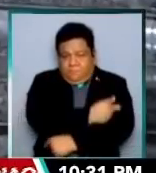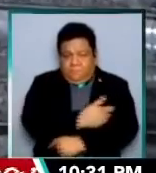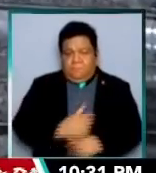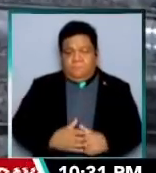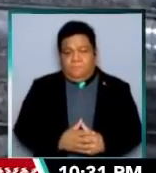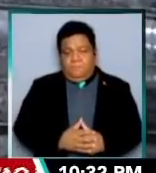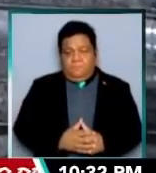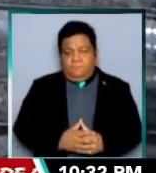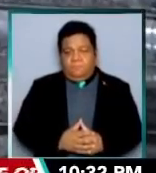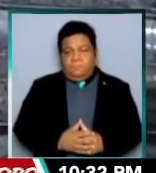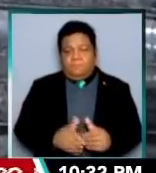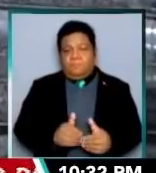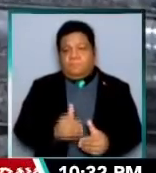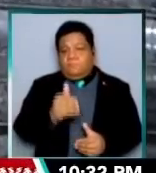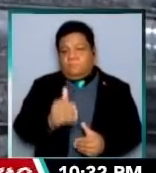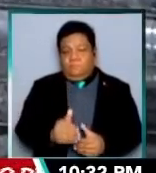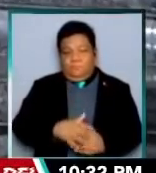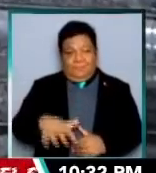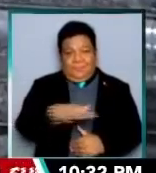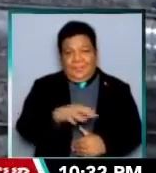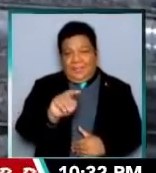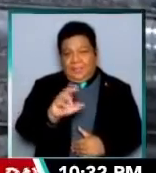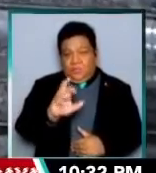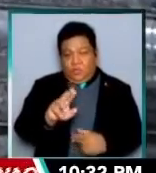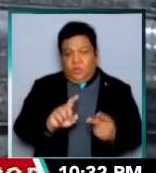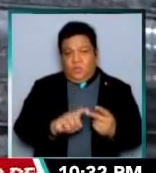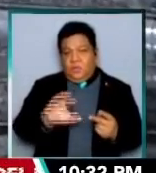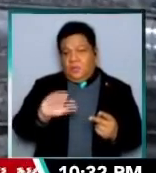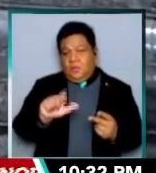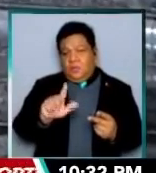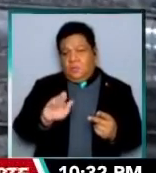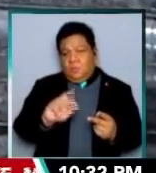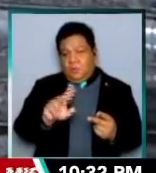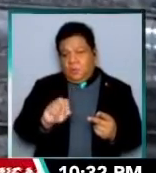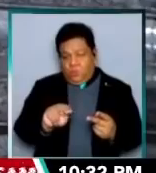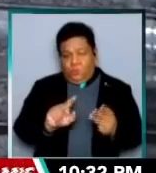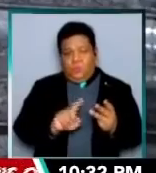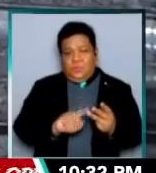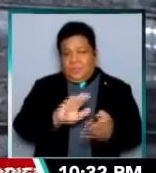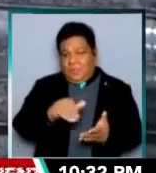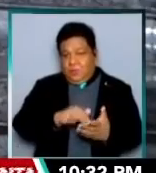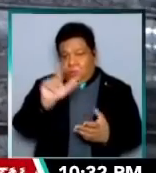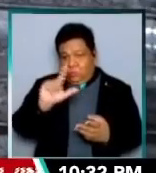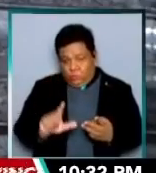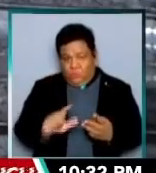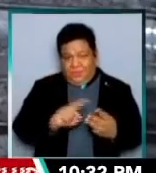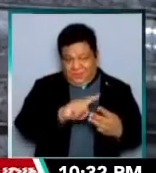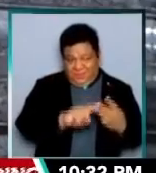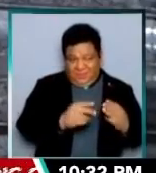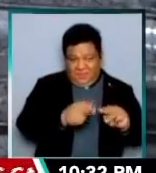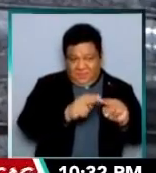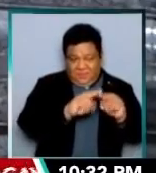Bukod sa Metro Manila, Calabarzon at Central Luzon, may pagtaas na rin ang mga kaso ng COVID-19 sa Ilocos Region at Cagayan